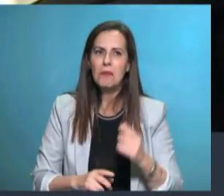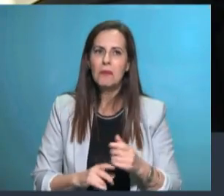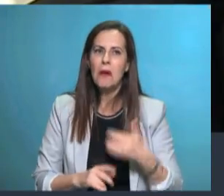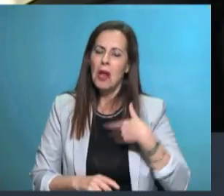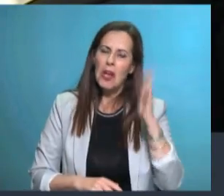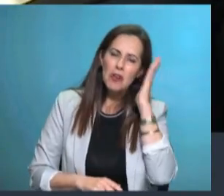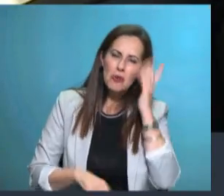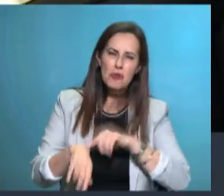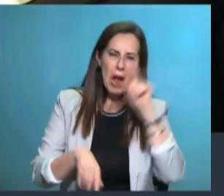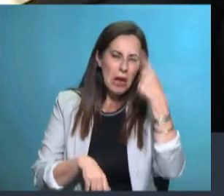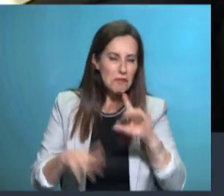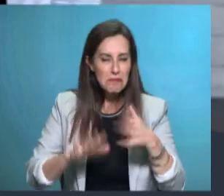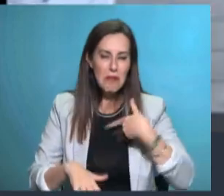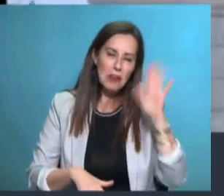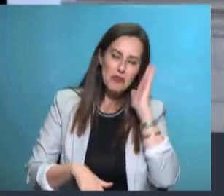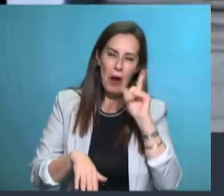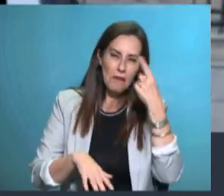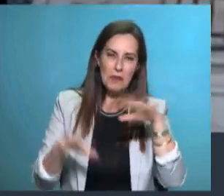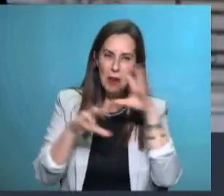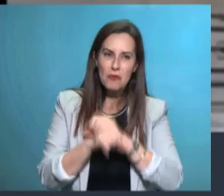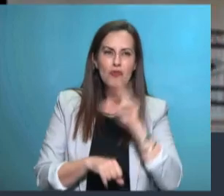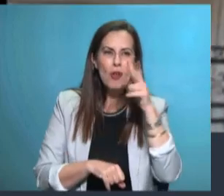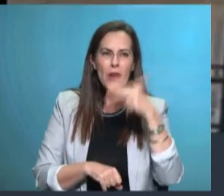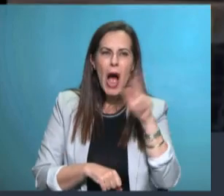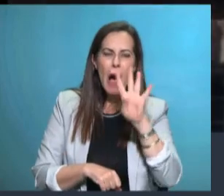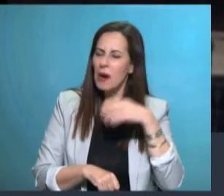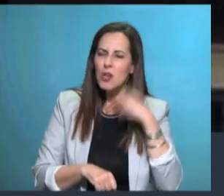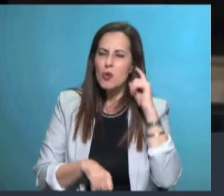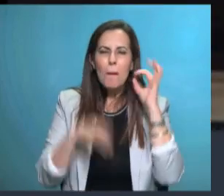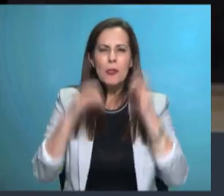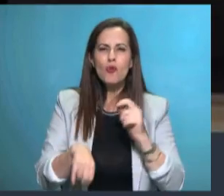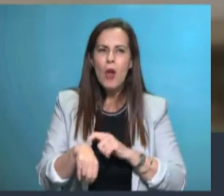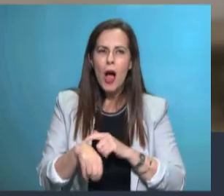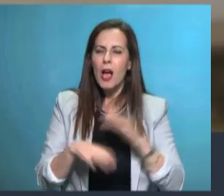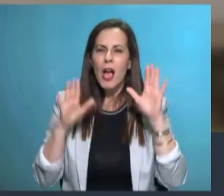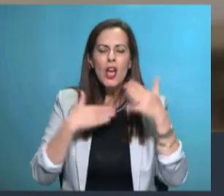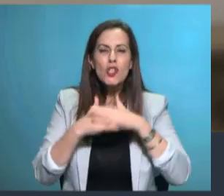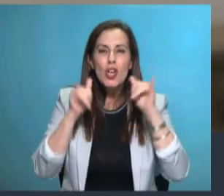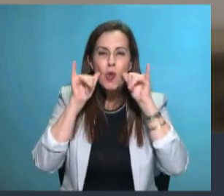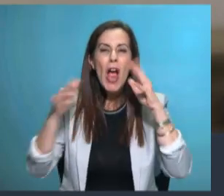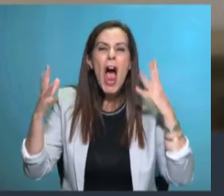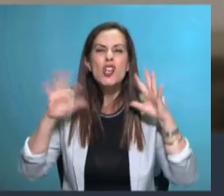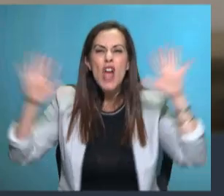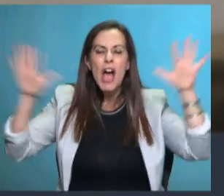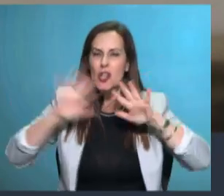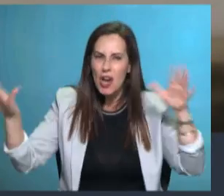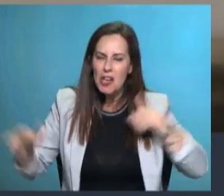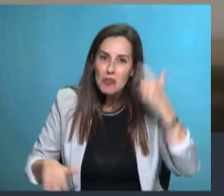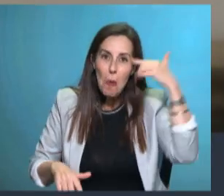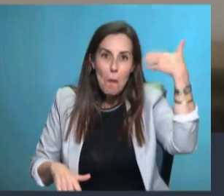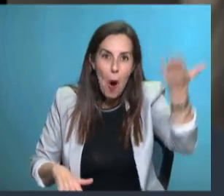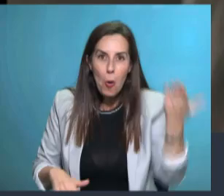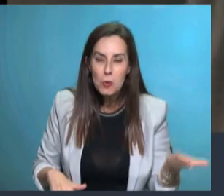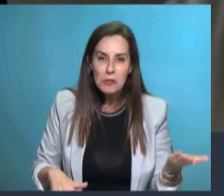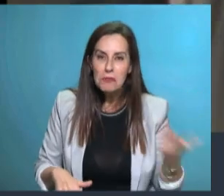לישון ב1:30, משהו כזה, 3:30, 4, לא זוכר את השעה. אשתי צועקת, עשן, אני חשבתי שזה בכלל מבחוץ.